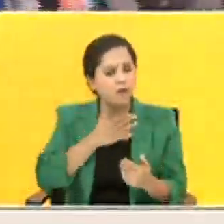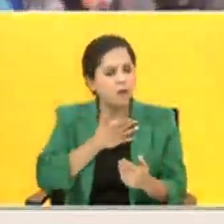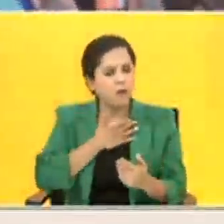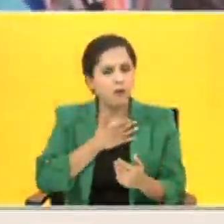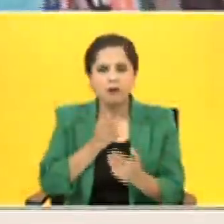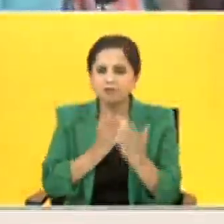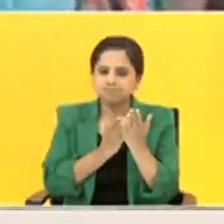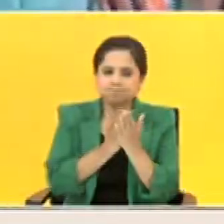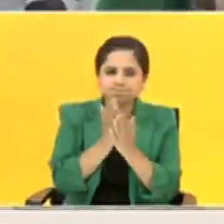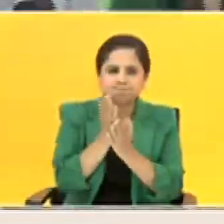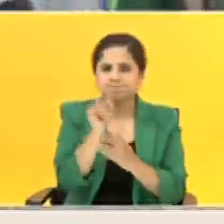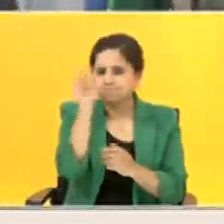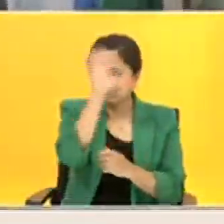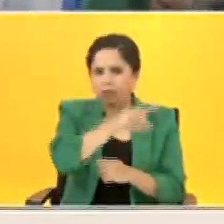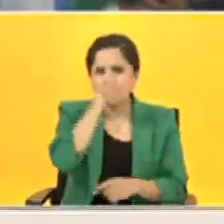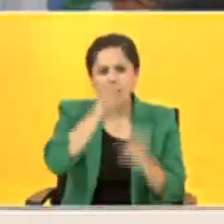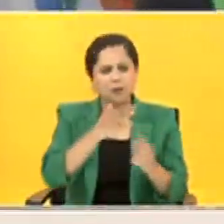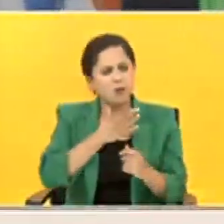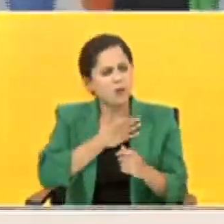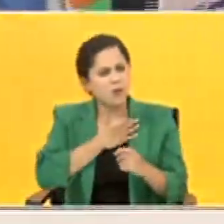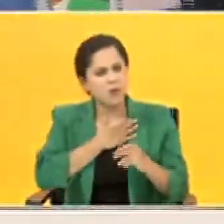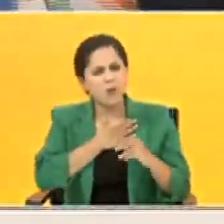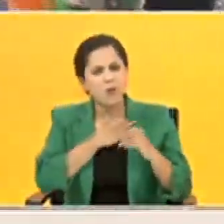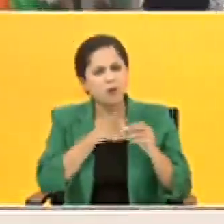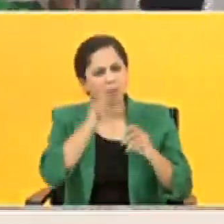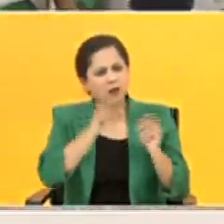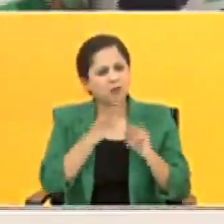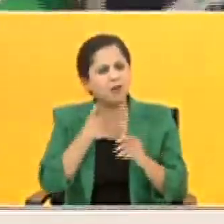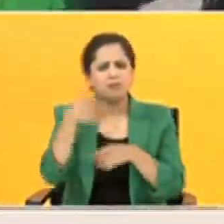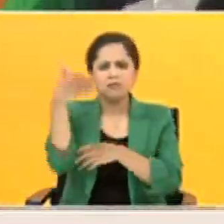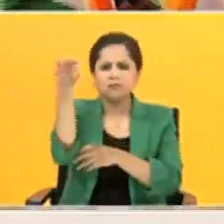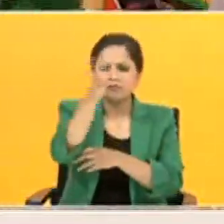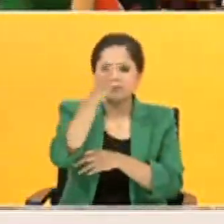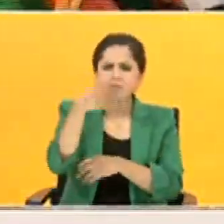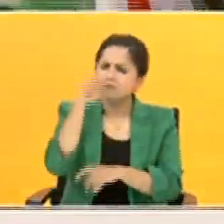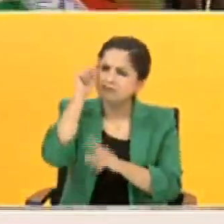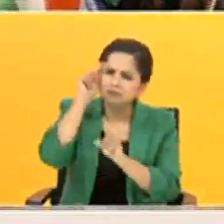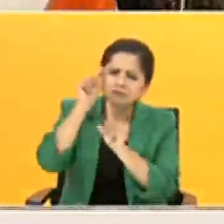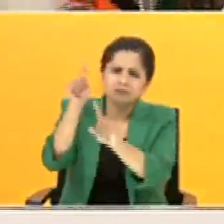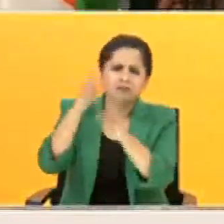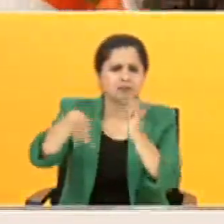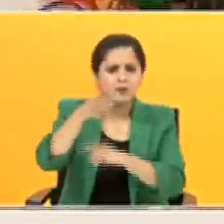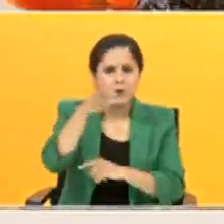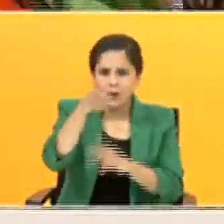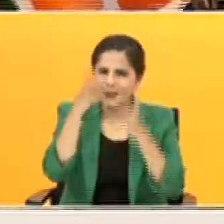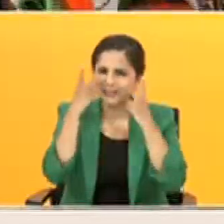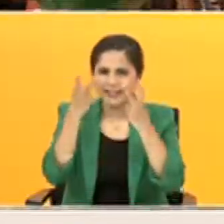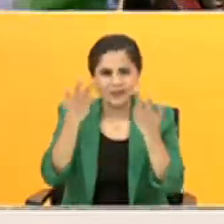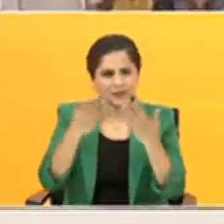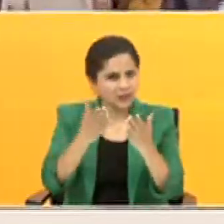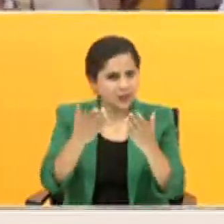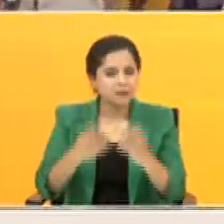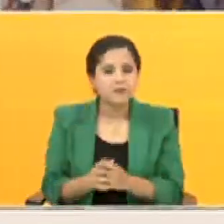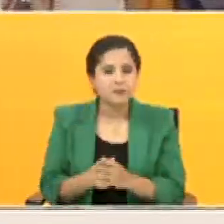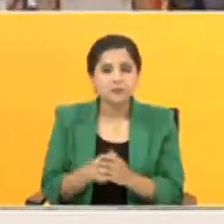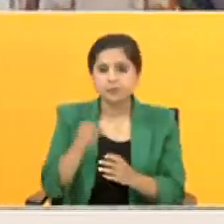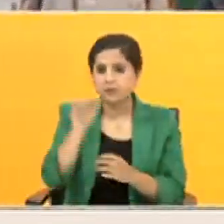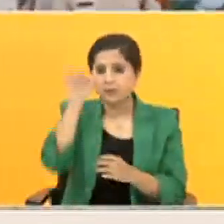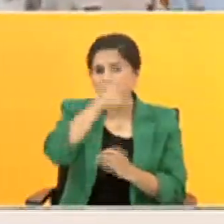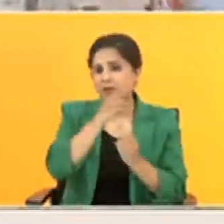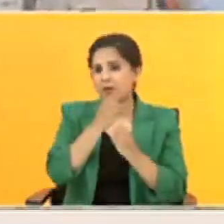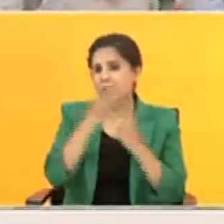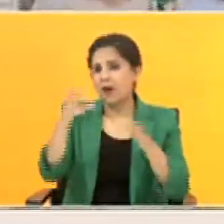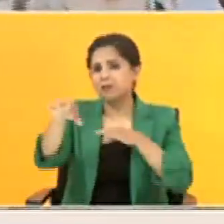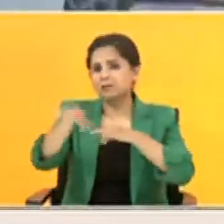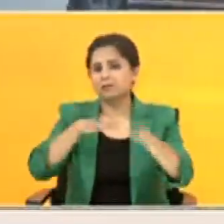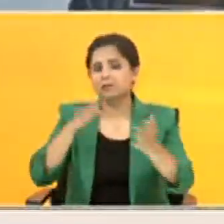भर दिया है, तिरंगे में रंग दिया है। आपने देखा होगा, देश के कई